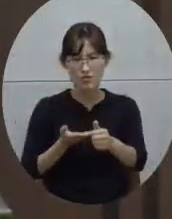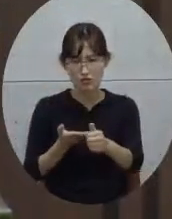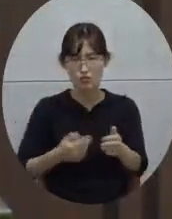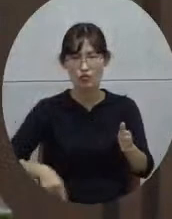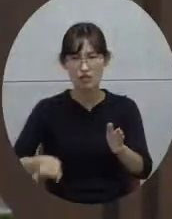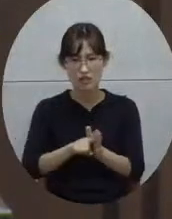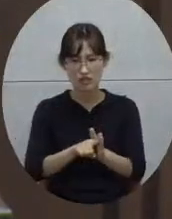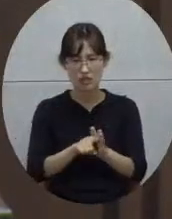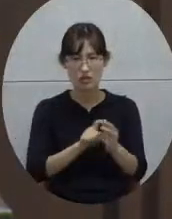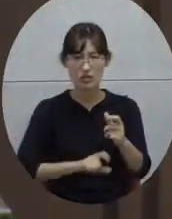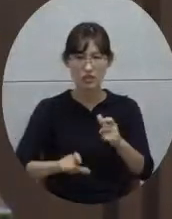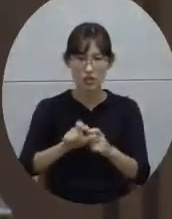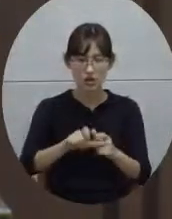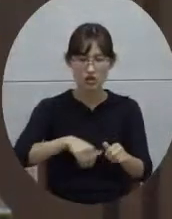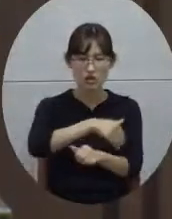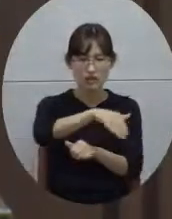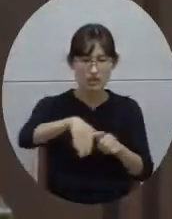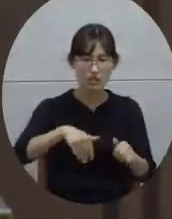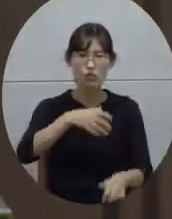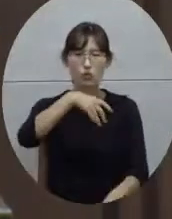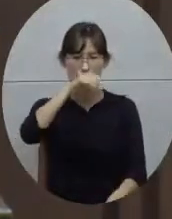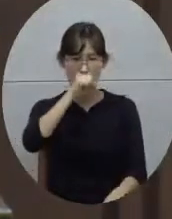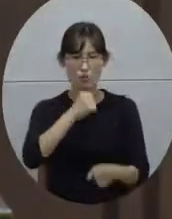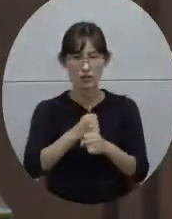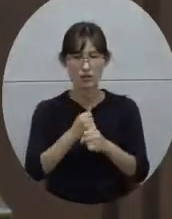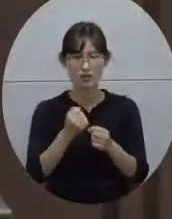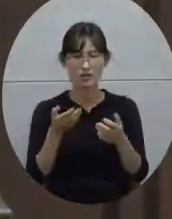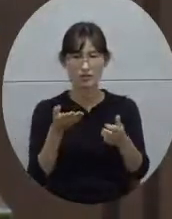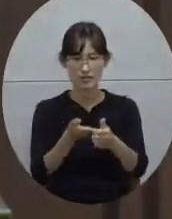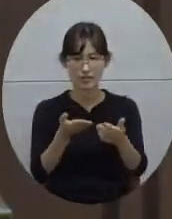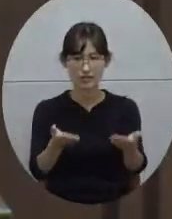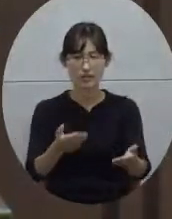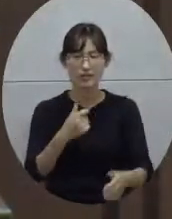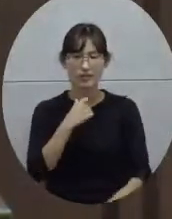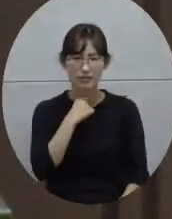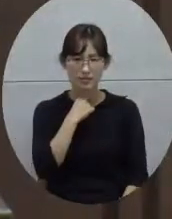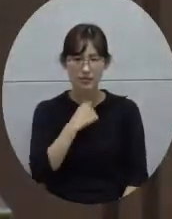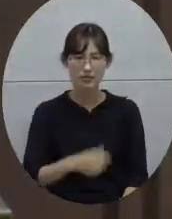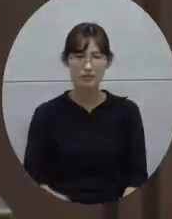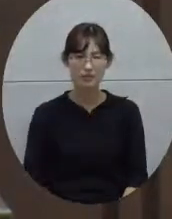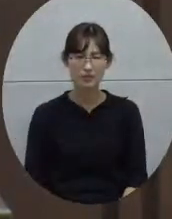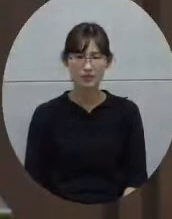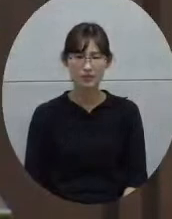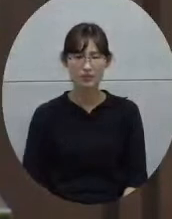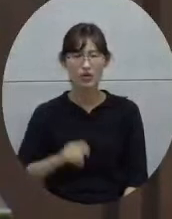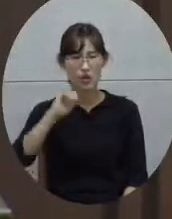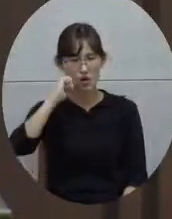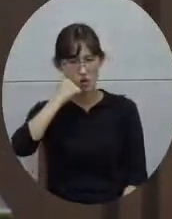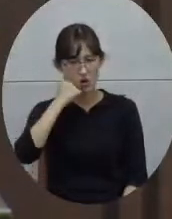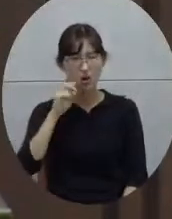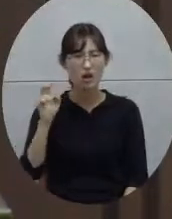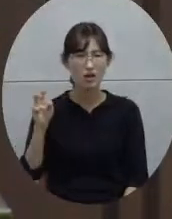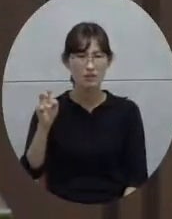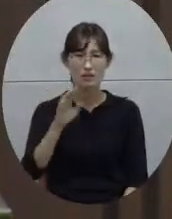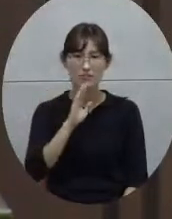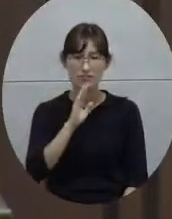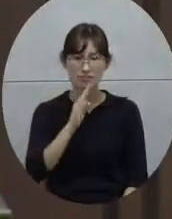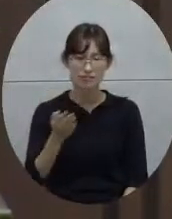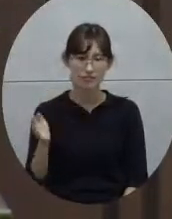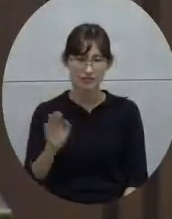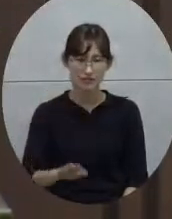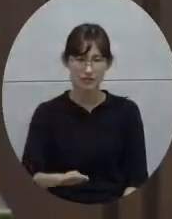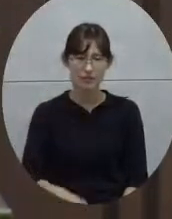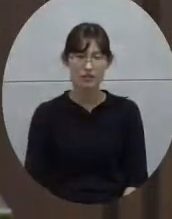더 좋은 일상을 누릴 수 있도록 해주고 싶습니다. 물론 쉽지 않은 일입니다.